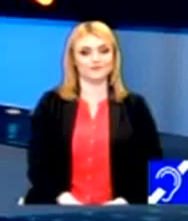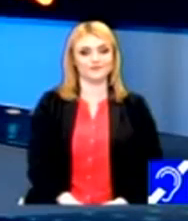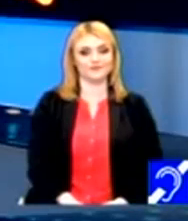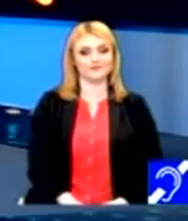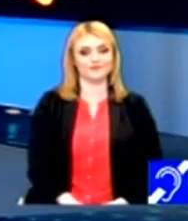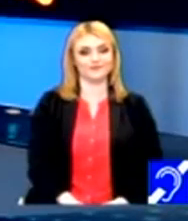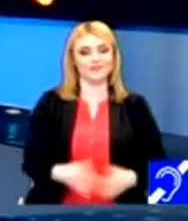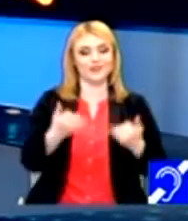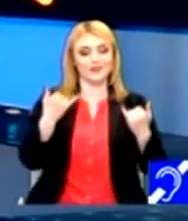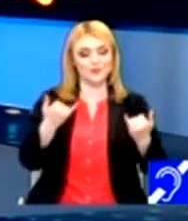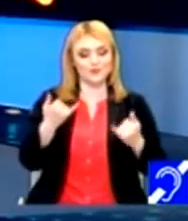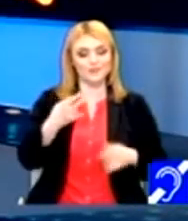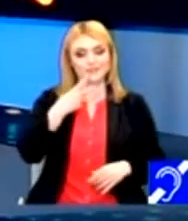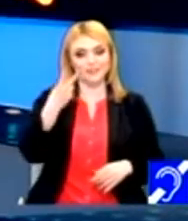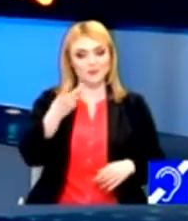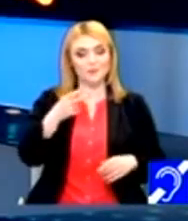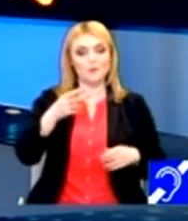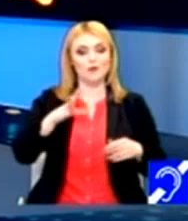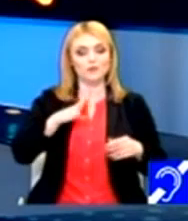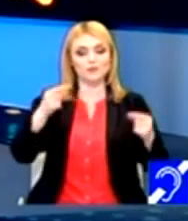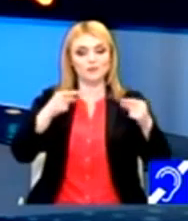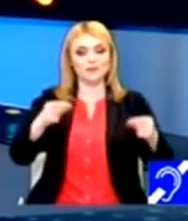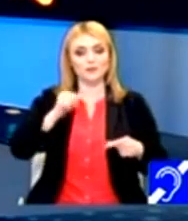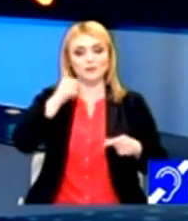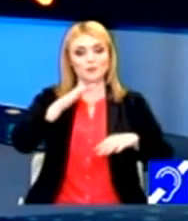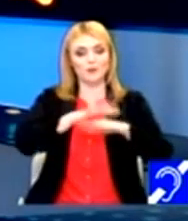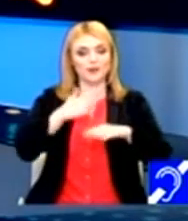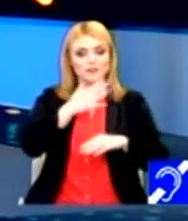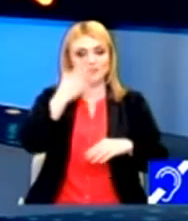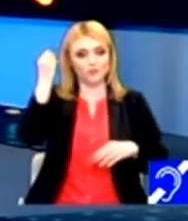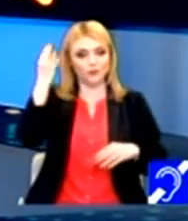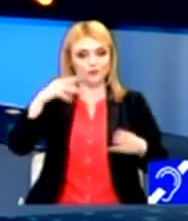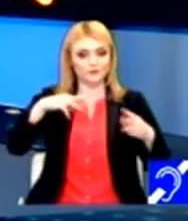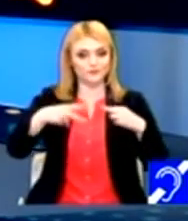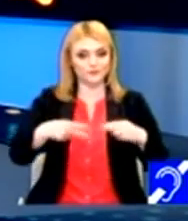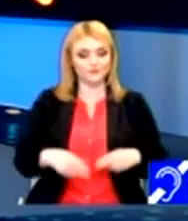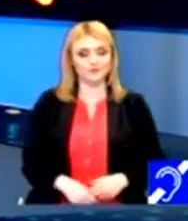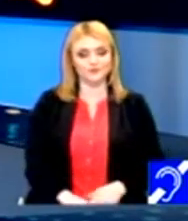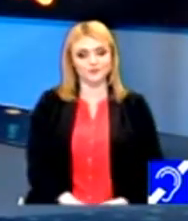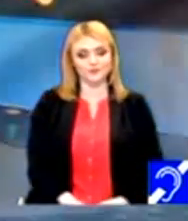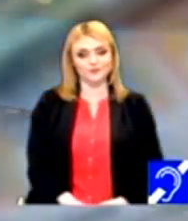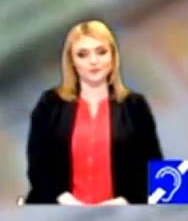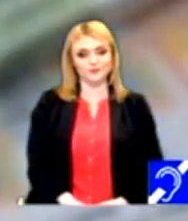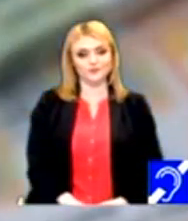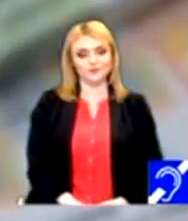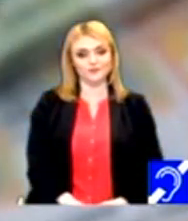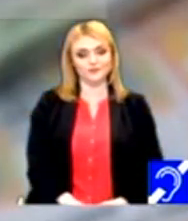de medici și asistenți medicali din Republica Moldova sunt infectați cu noul coronavirus.